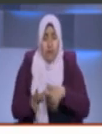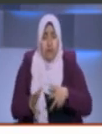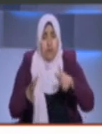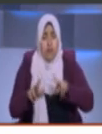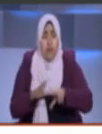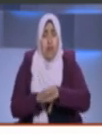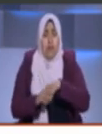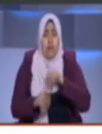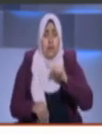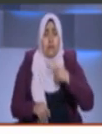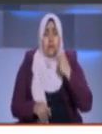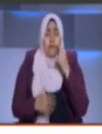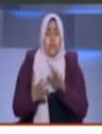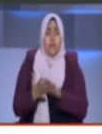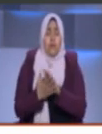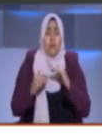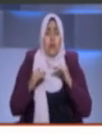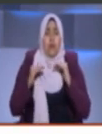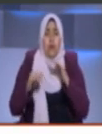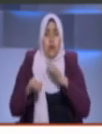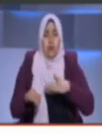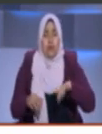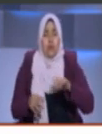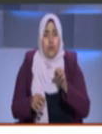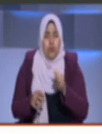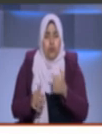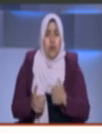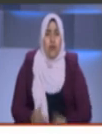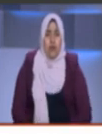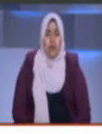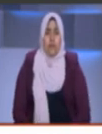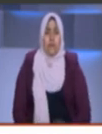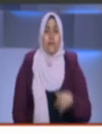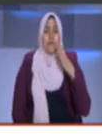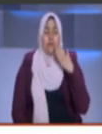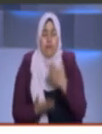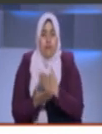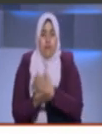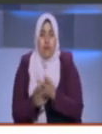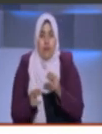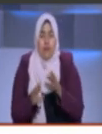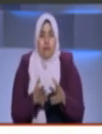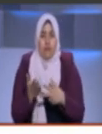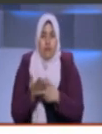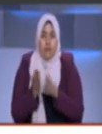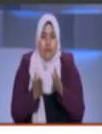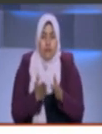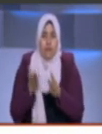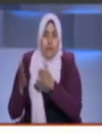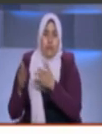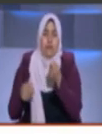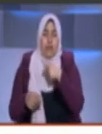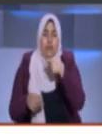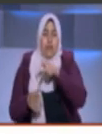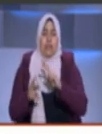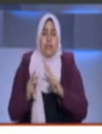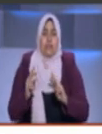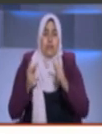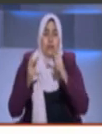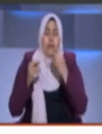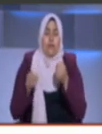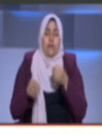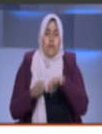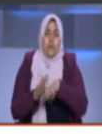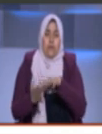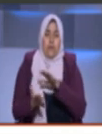في هذا الأمر سيهدئ الأجواء نوعا ما. نعم، سأعود إليك خالد الحديث أكثر عن تطورات يعني الوضع